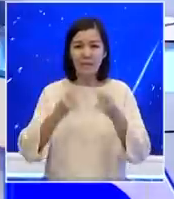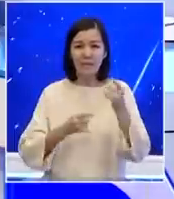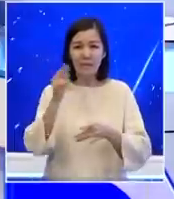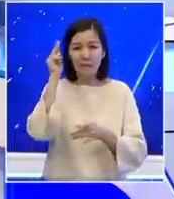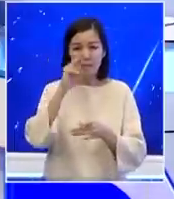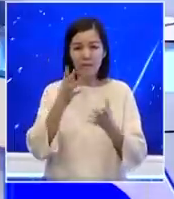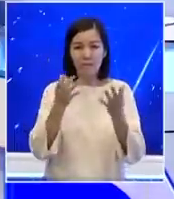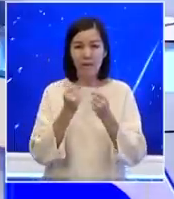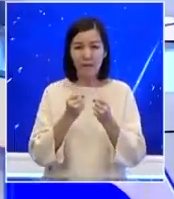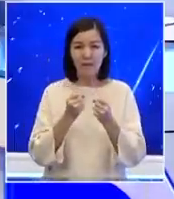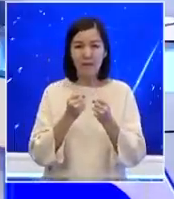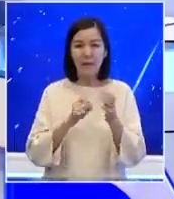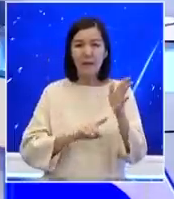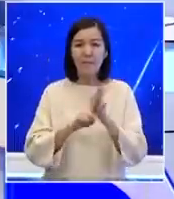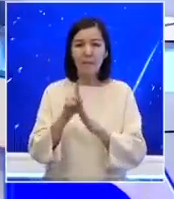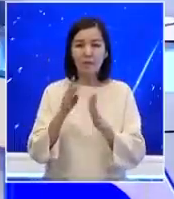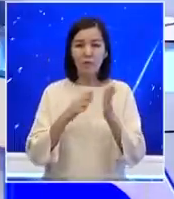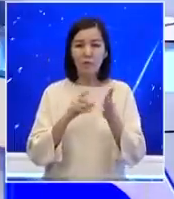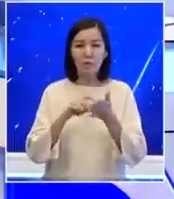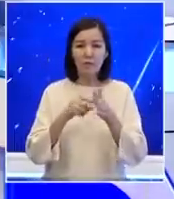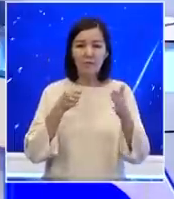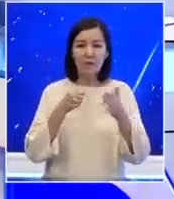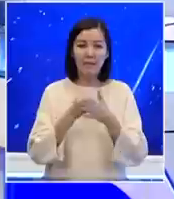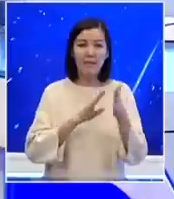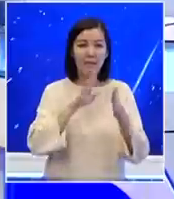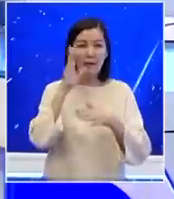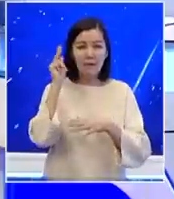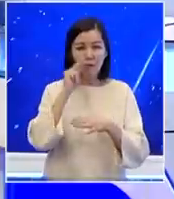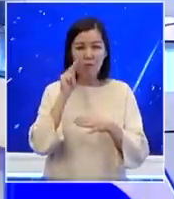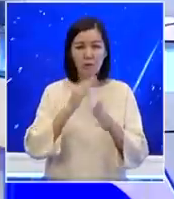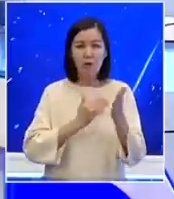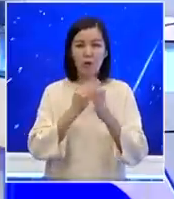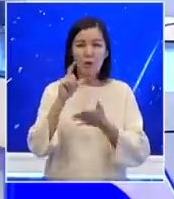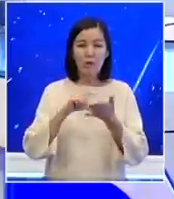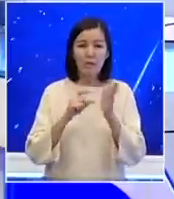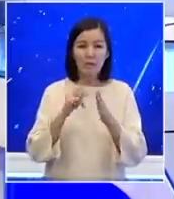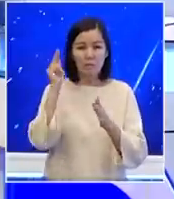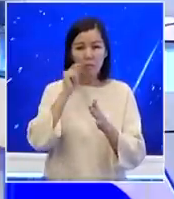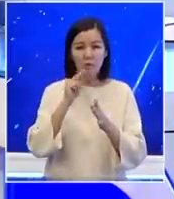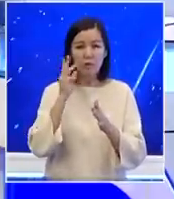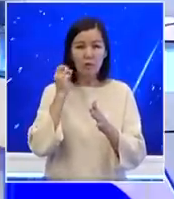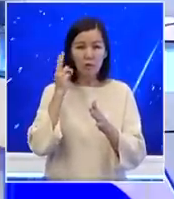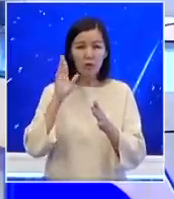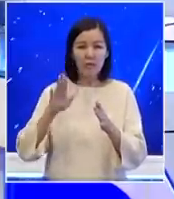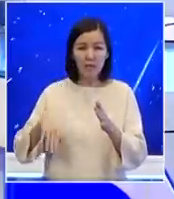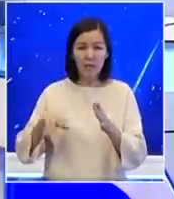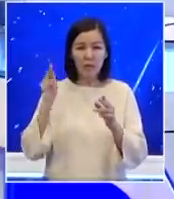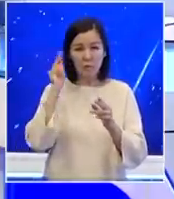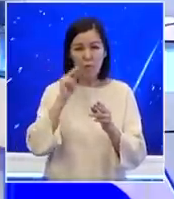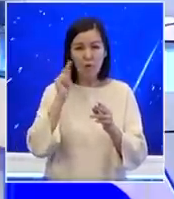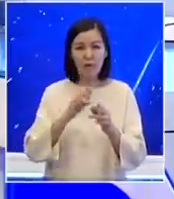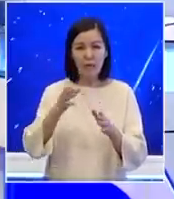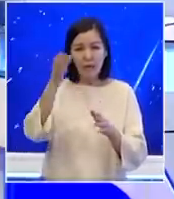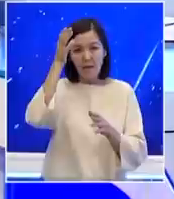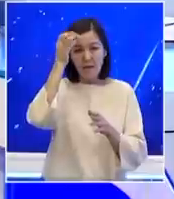алады. Бастауыш пен 9-шы сыныпқа дейінгі оқушылар таңертең оқыса, жоғары сынып оқушылары түстен кейін оқиды. Бұл жайлы Қазақстан Республикасы білім